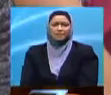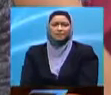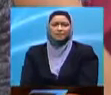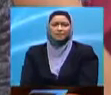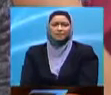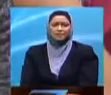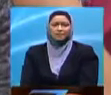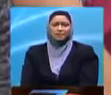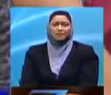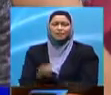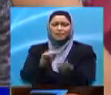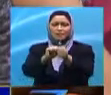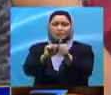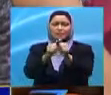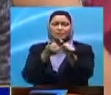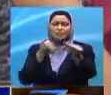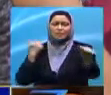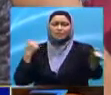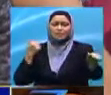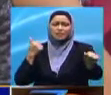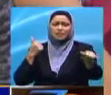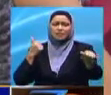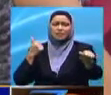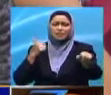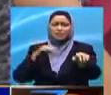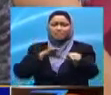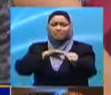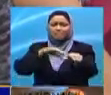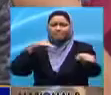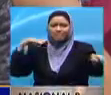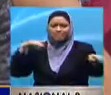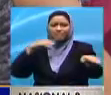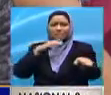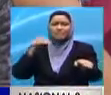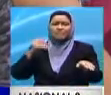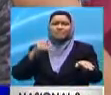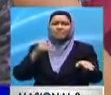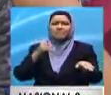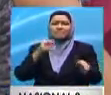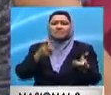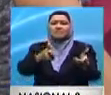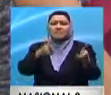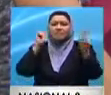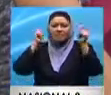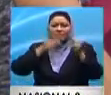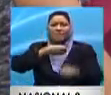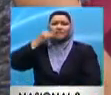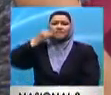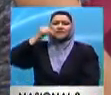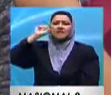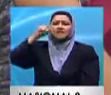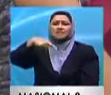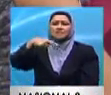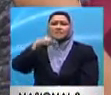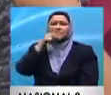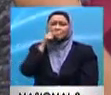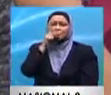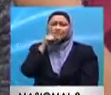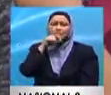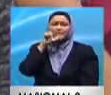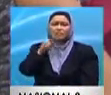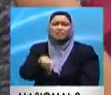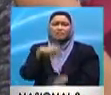apa mengelakkan lalu lintas lebih cepat balik ke sungai petani tak payah